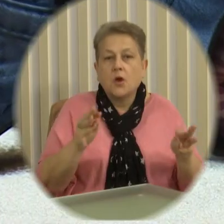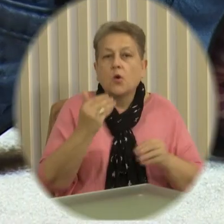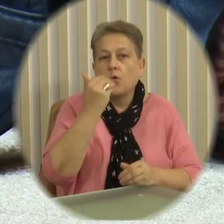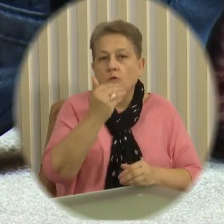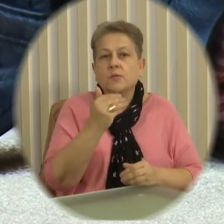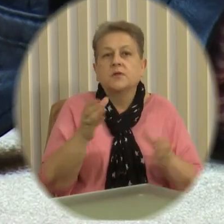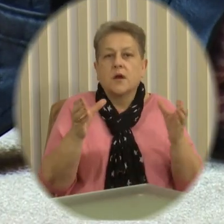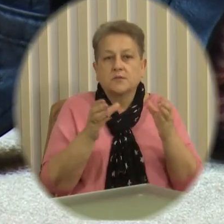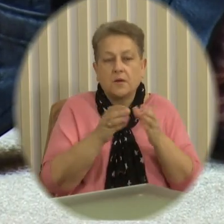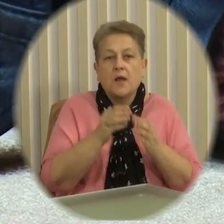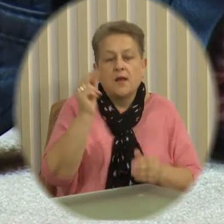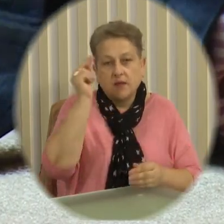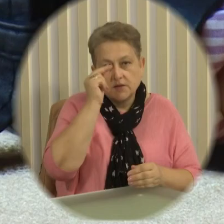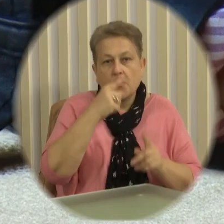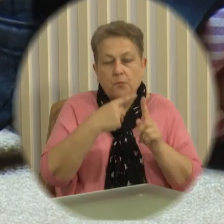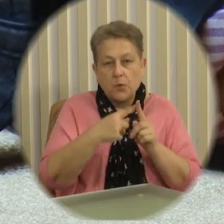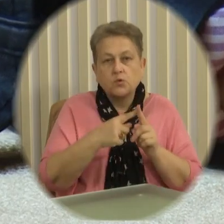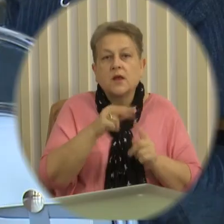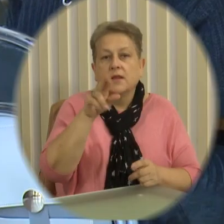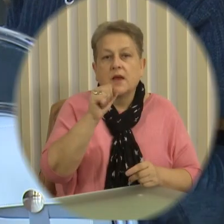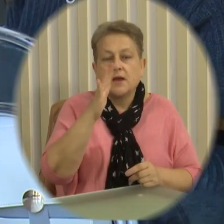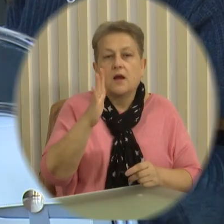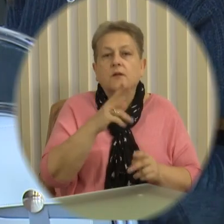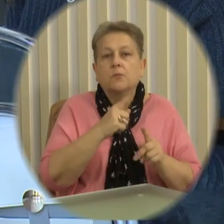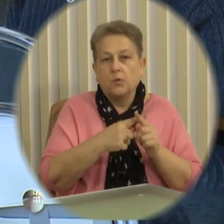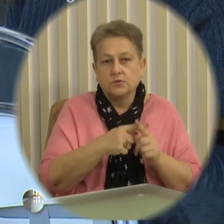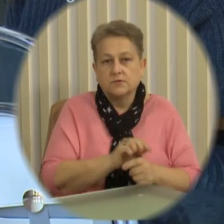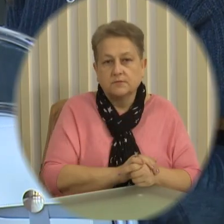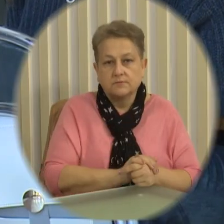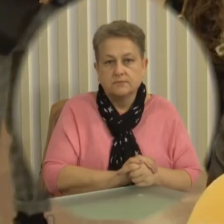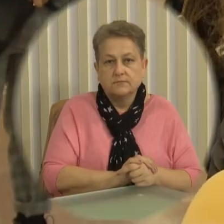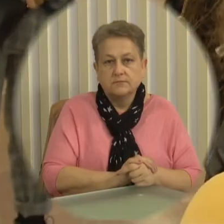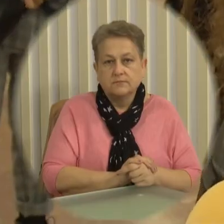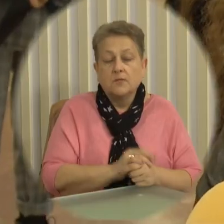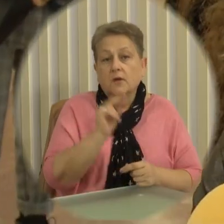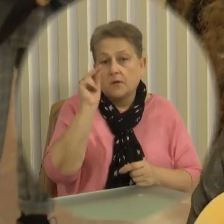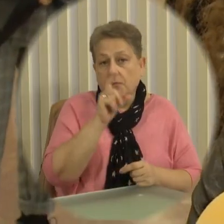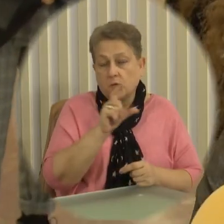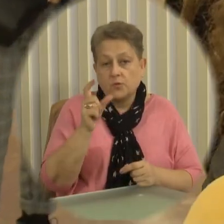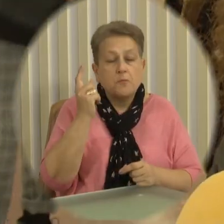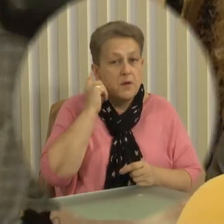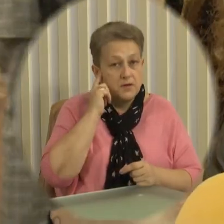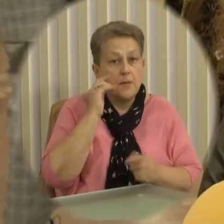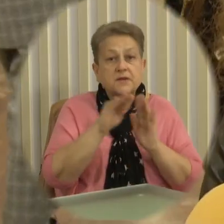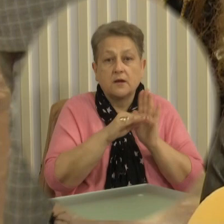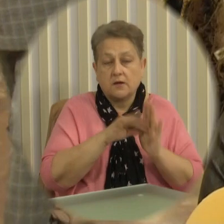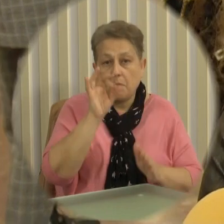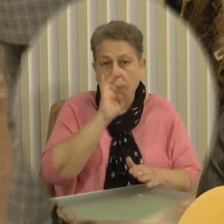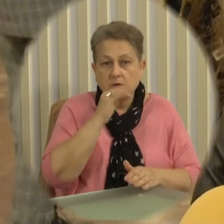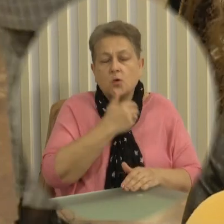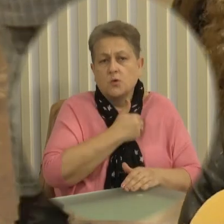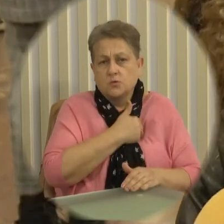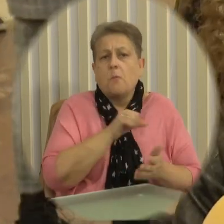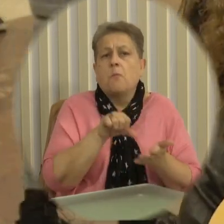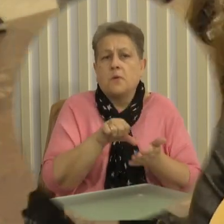կողմից կազմակերպված դասարան պլյուս դասական ծրագրի նախընտրական փուլին։ Դպրոցում տեղեկացրել են ծրագրի մասին,